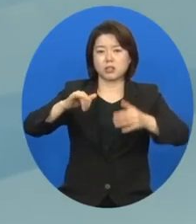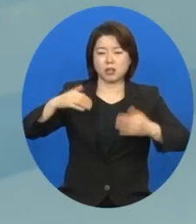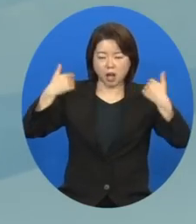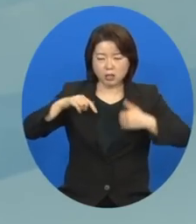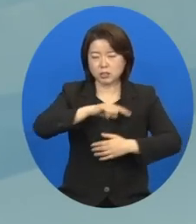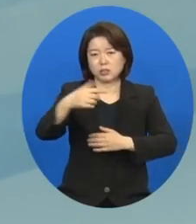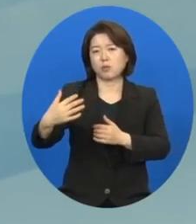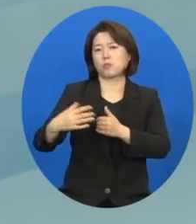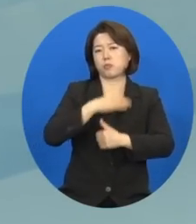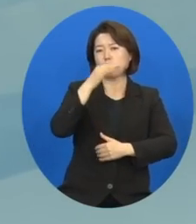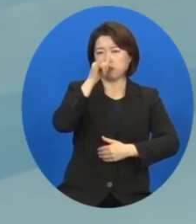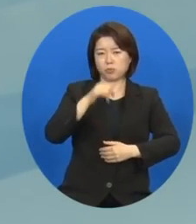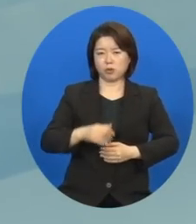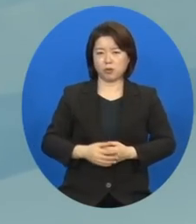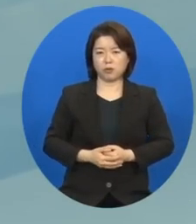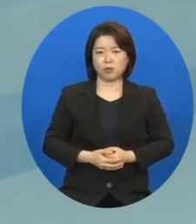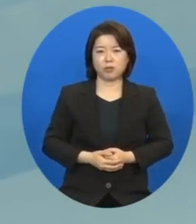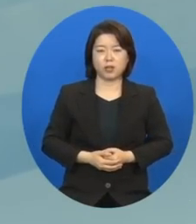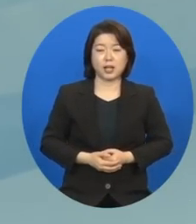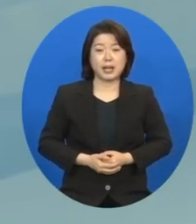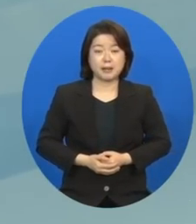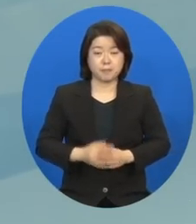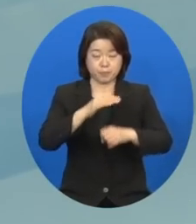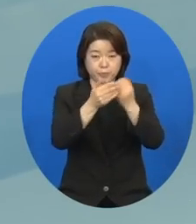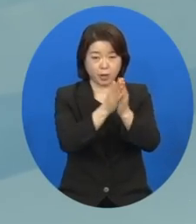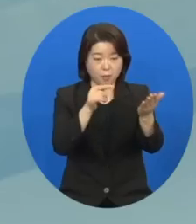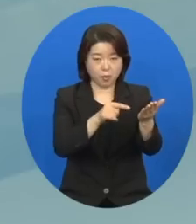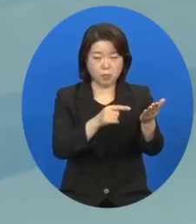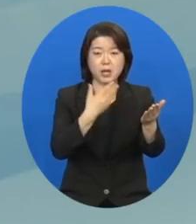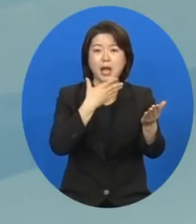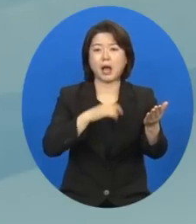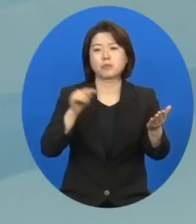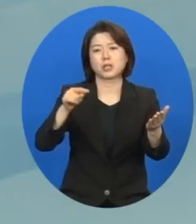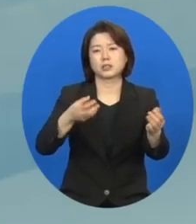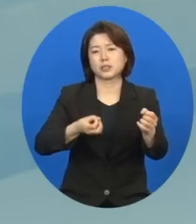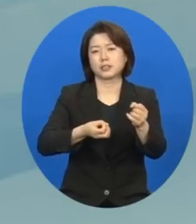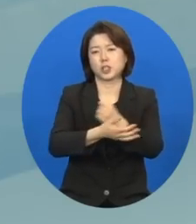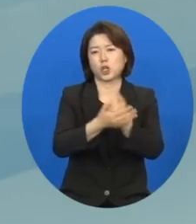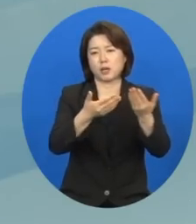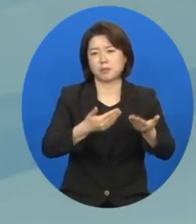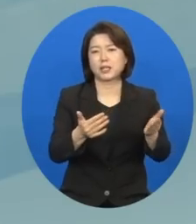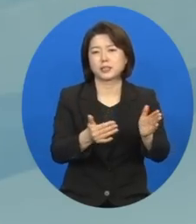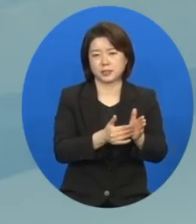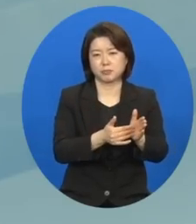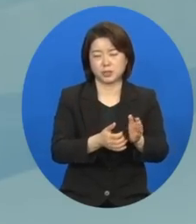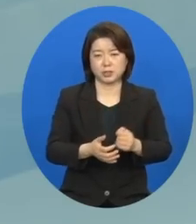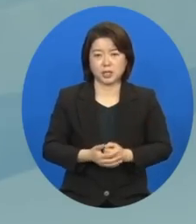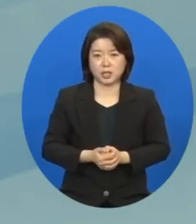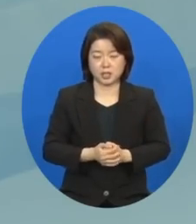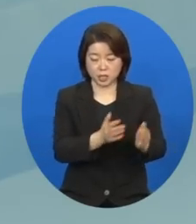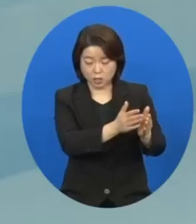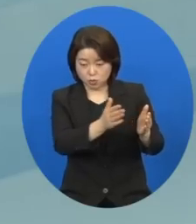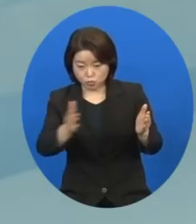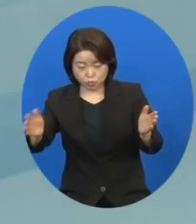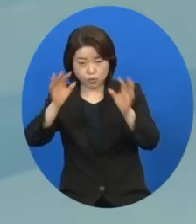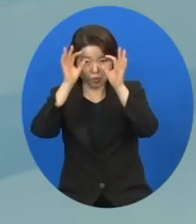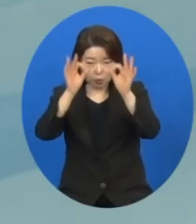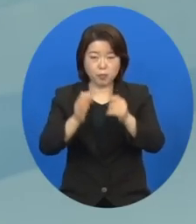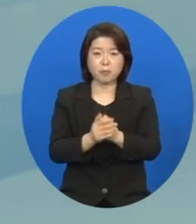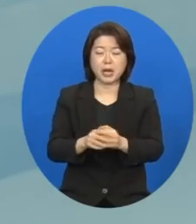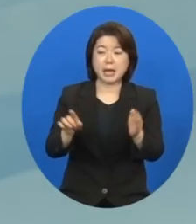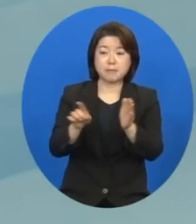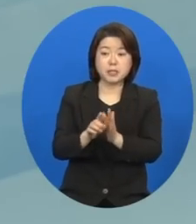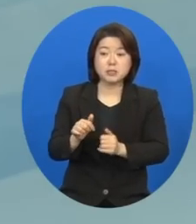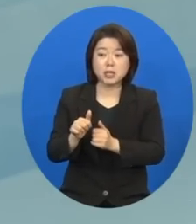공격해옵니다. 자, 본문의 아브라함도 그런 영향을 받아왔어요. 우리가 쭉 살펴보았듯이 믿음을